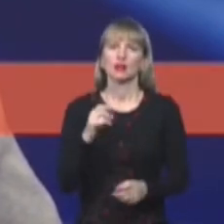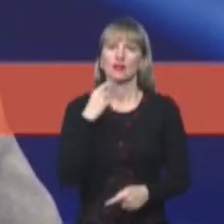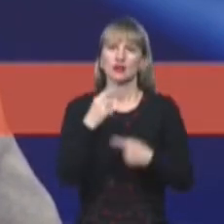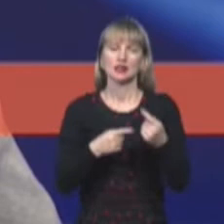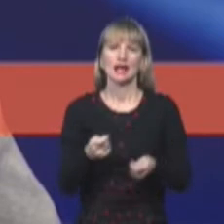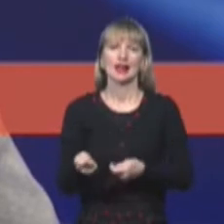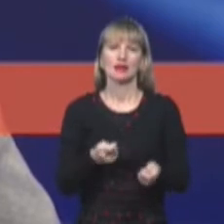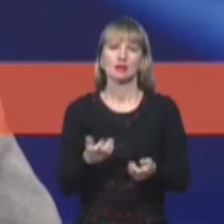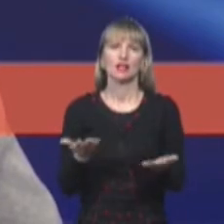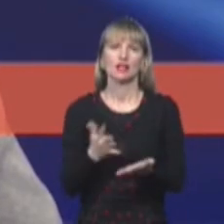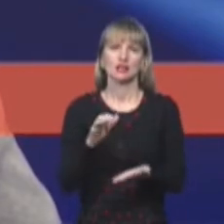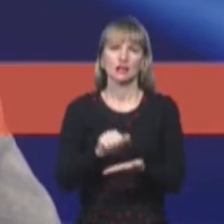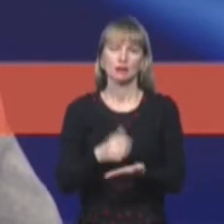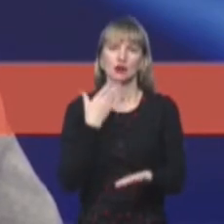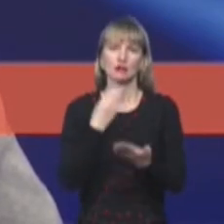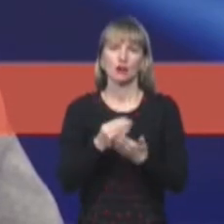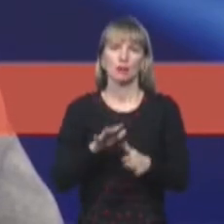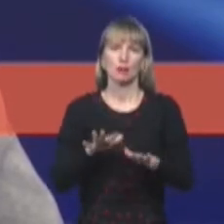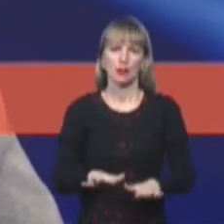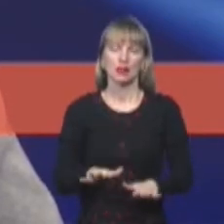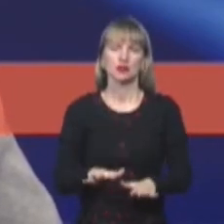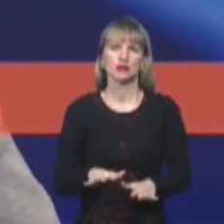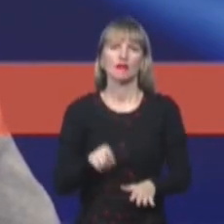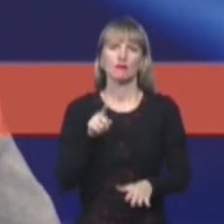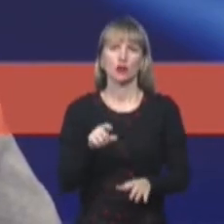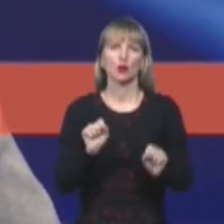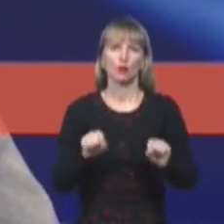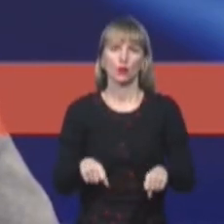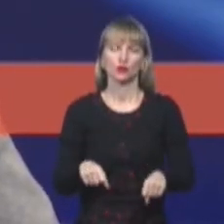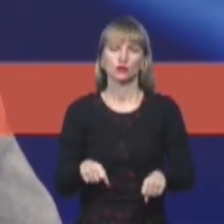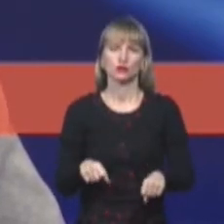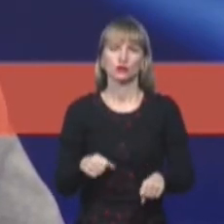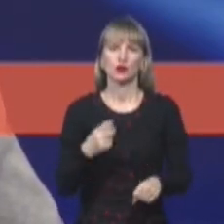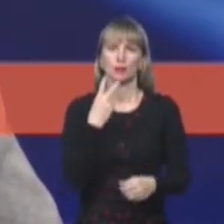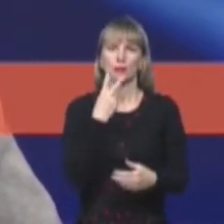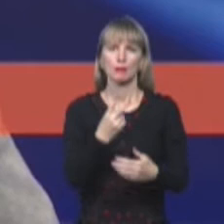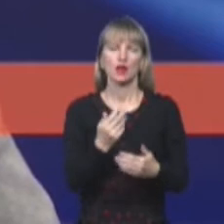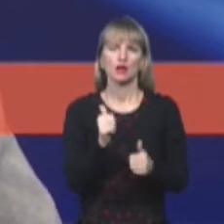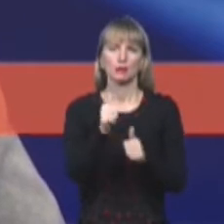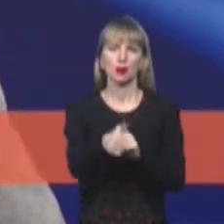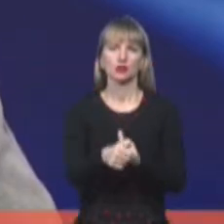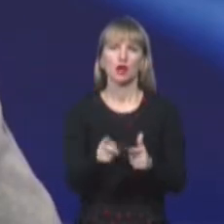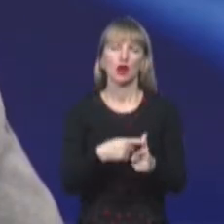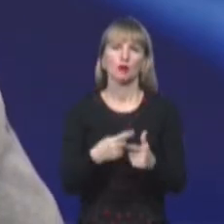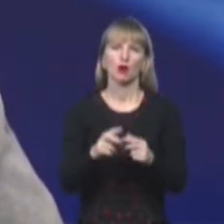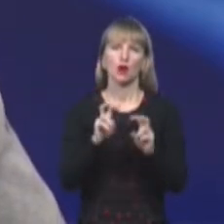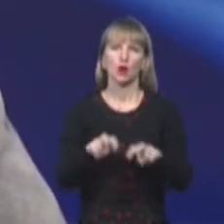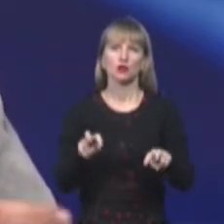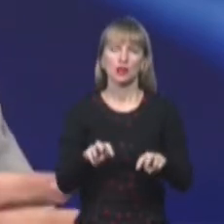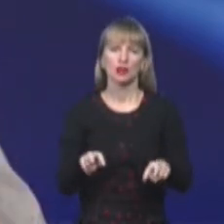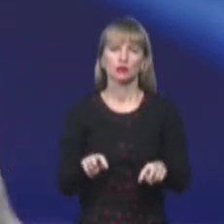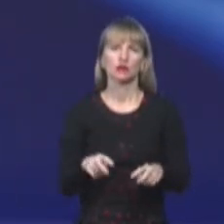завжди керівники, які займають свої посади, вони можуть передбачити або